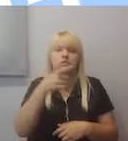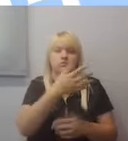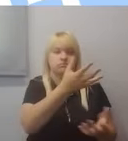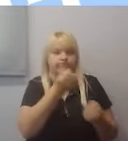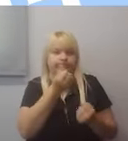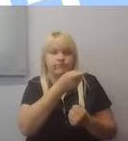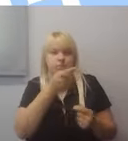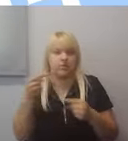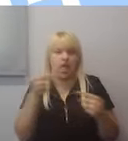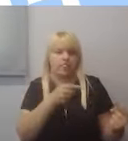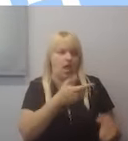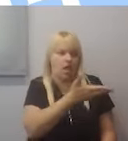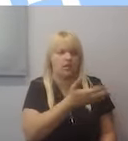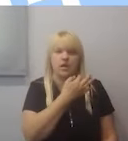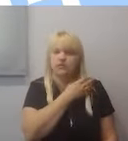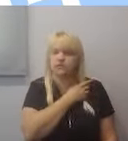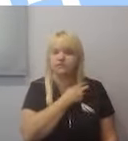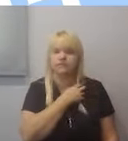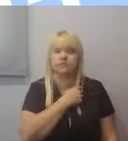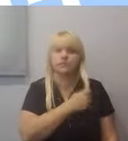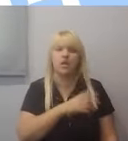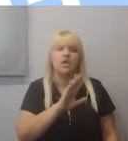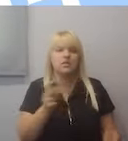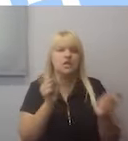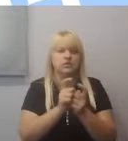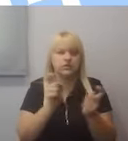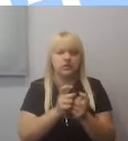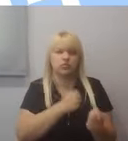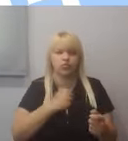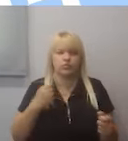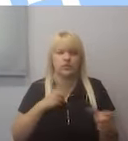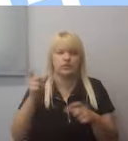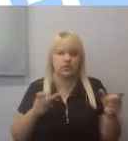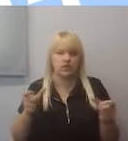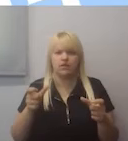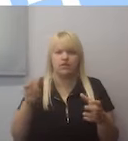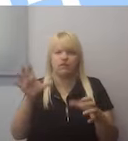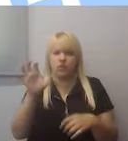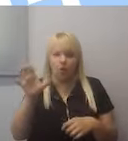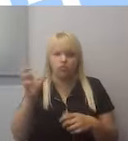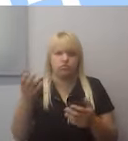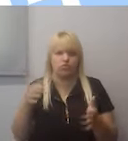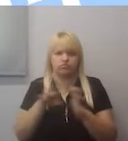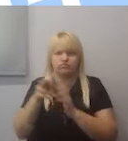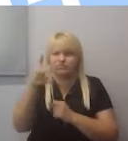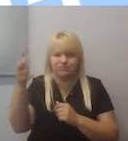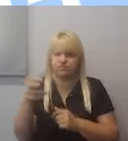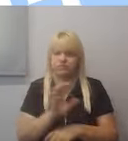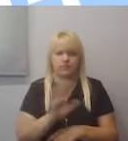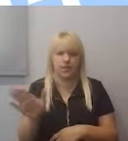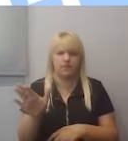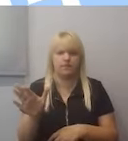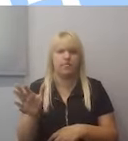pusi nestrīdities ar bruņotiem cilvēki atklāti nefotogrāfē nefilmēt viņu klātbūtni te ir ļoti daudz argumenti kāpēc to darīt